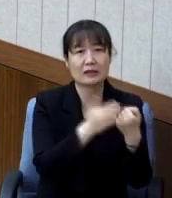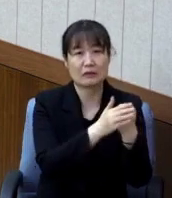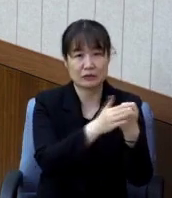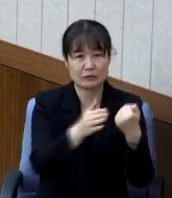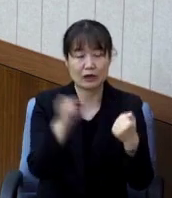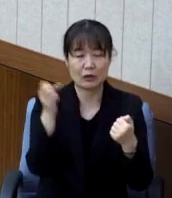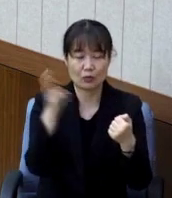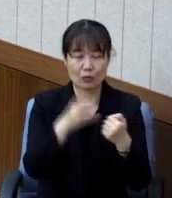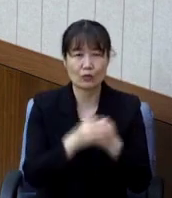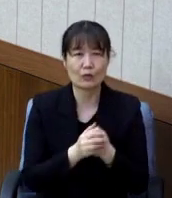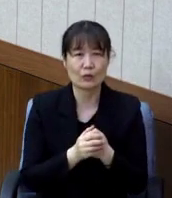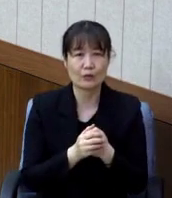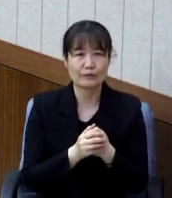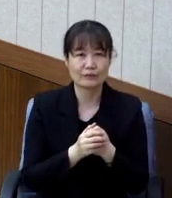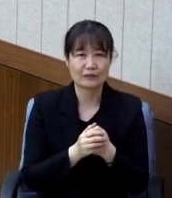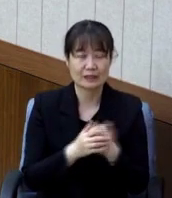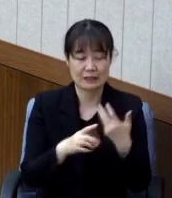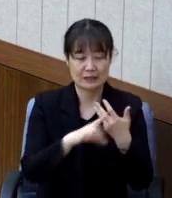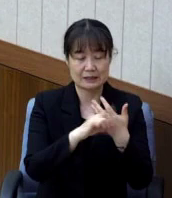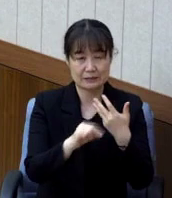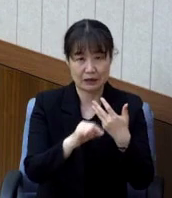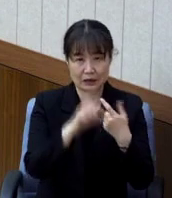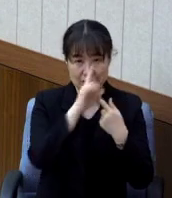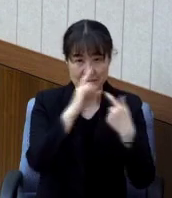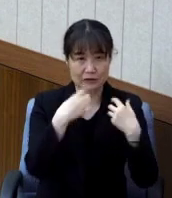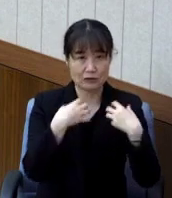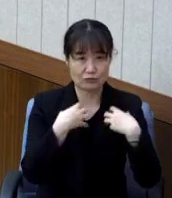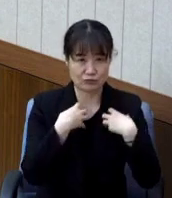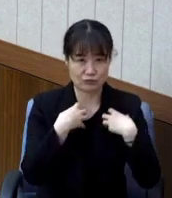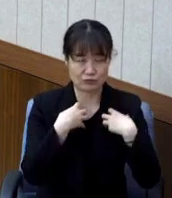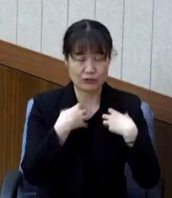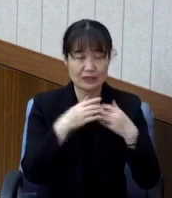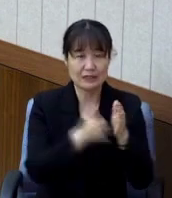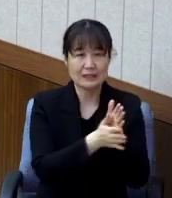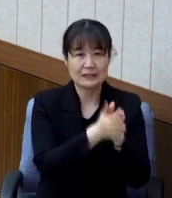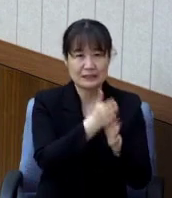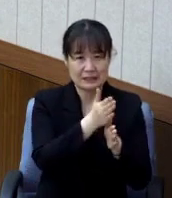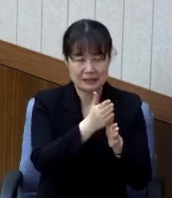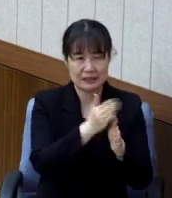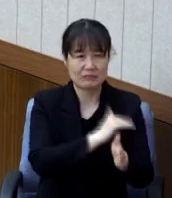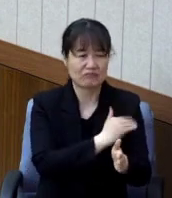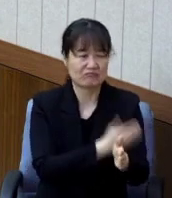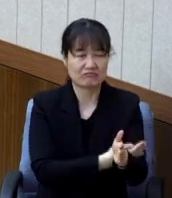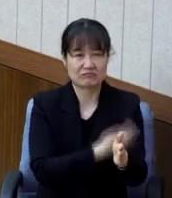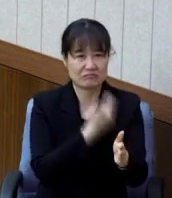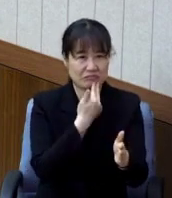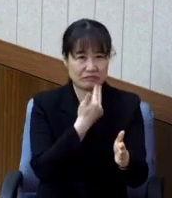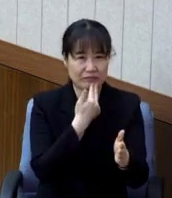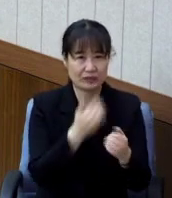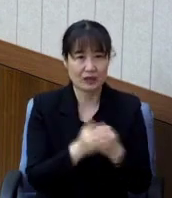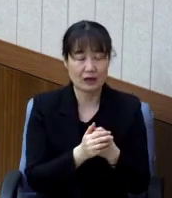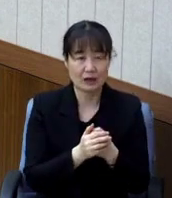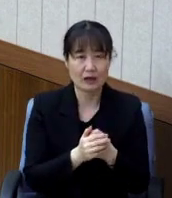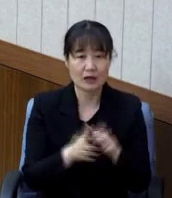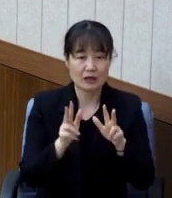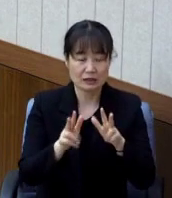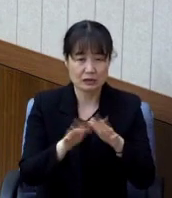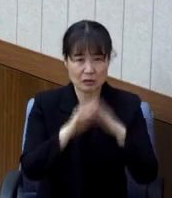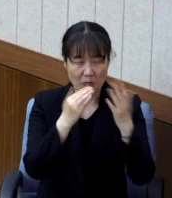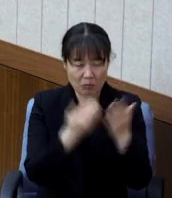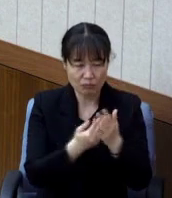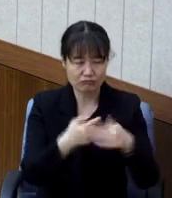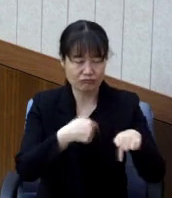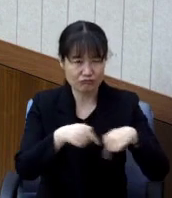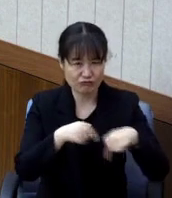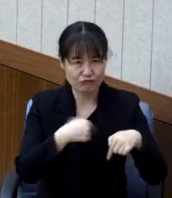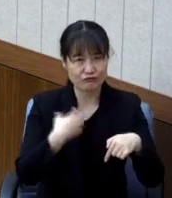지방정부의 무책임입니다. 구체적으로 김동근 시장의 무책임 때문입니다. 재정의 총괄 책임자인